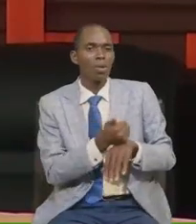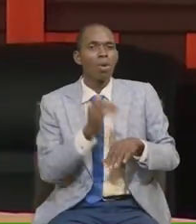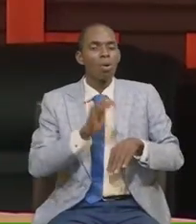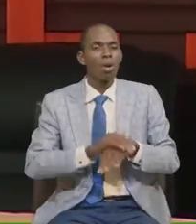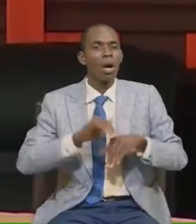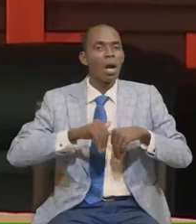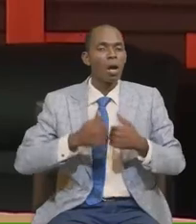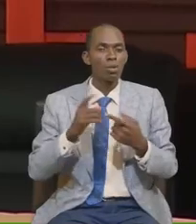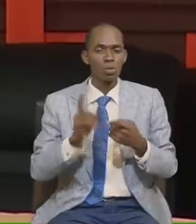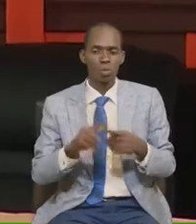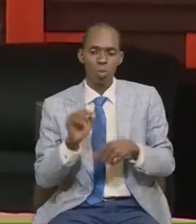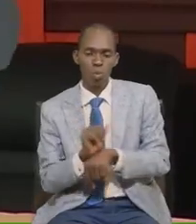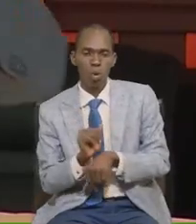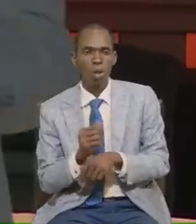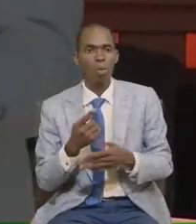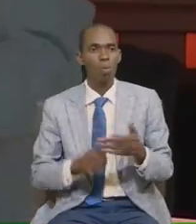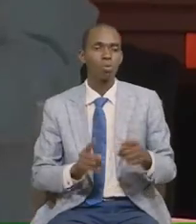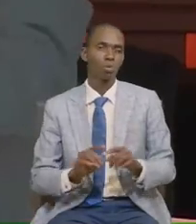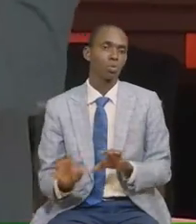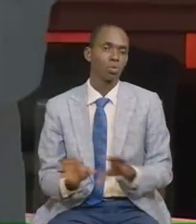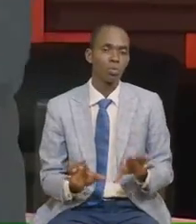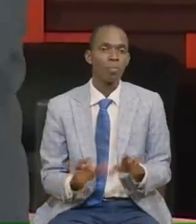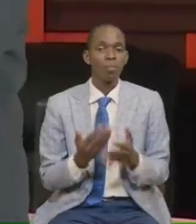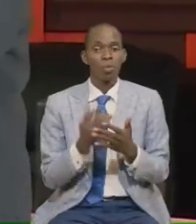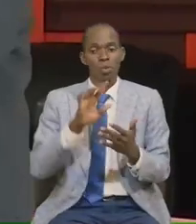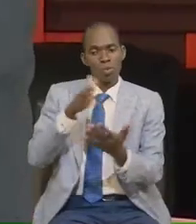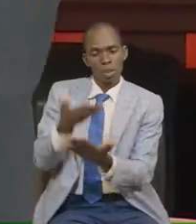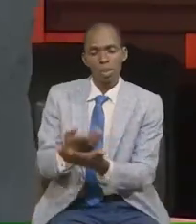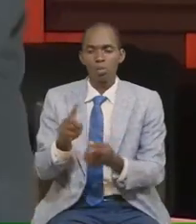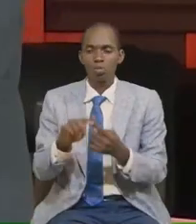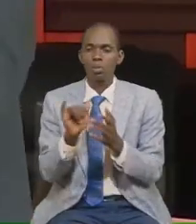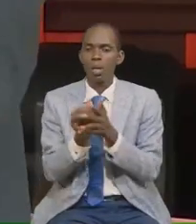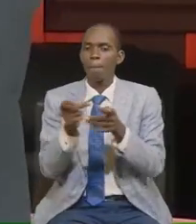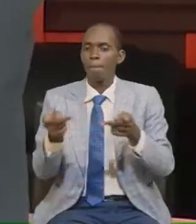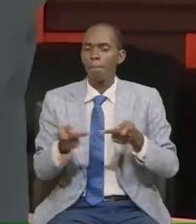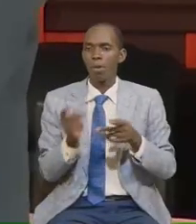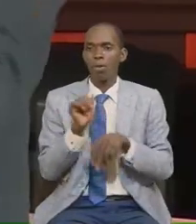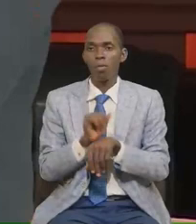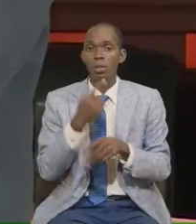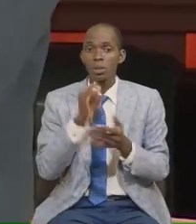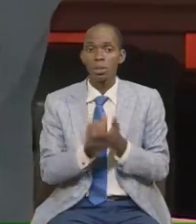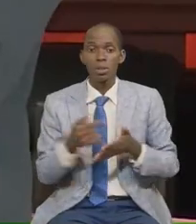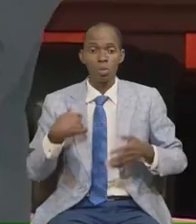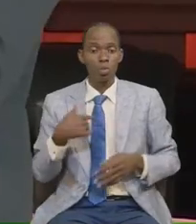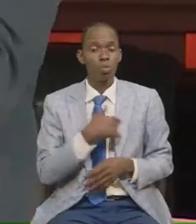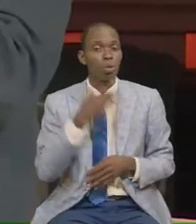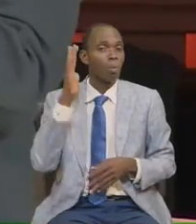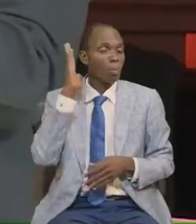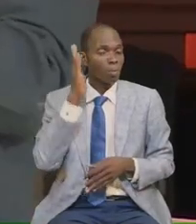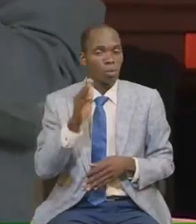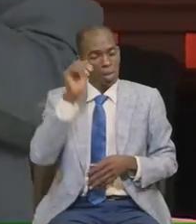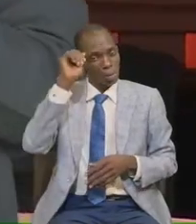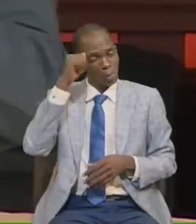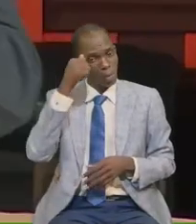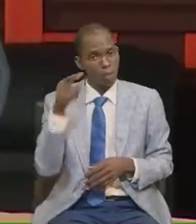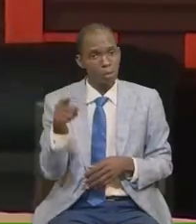travail, ce qu'il faut faire avant d'aller au service là-bas. Alors, on dit de te rappeler, quand tu arrives là-bas, tu n'es